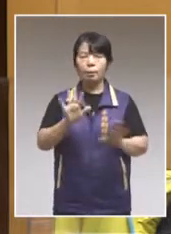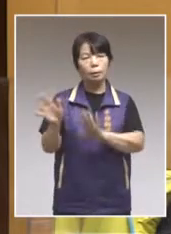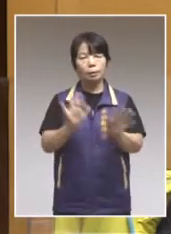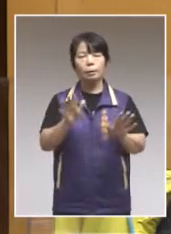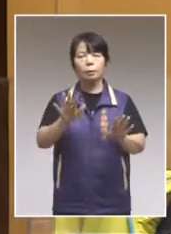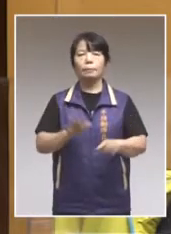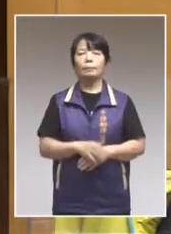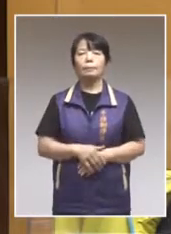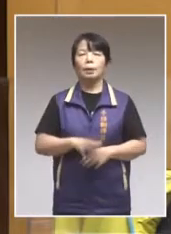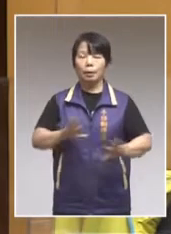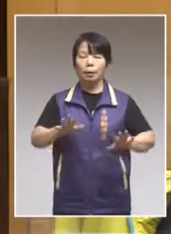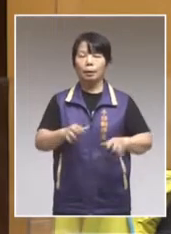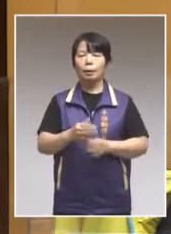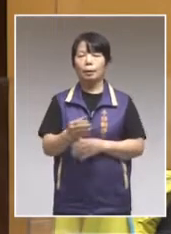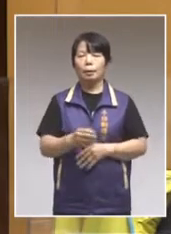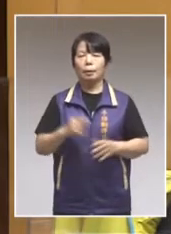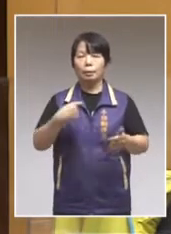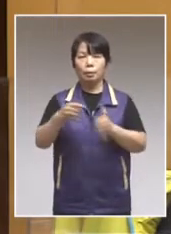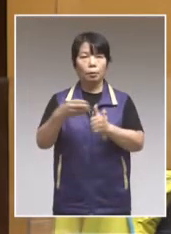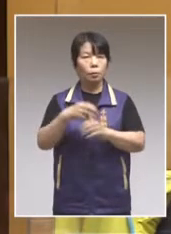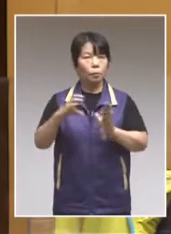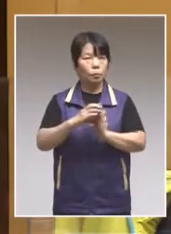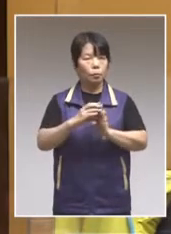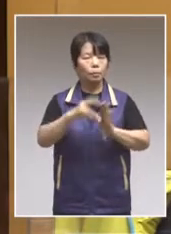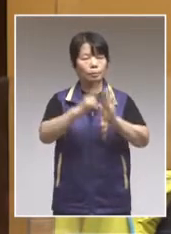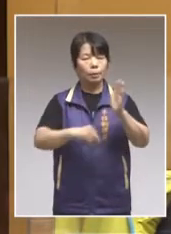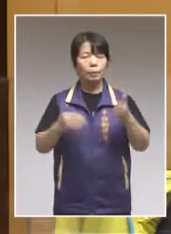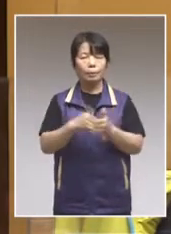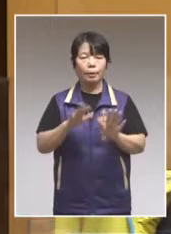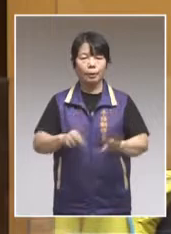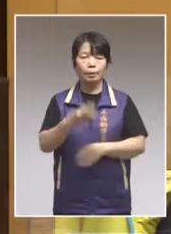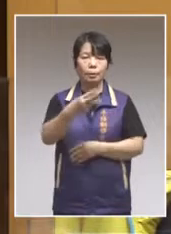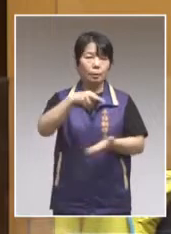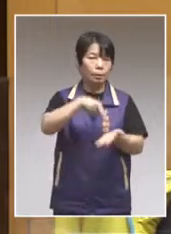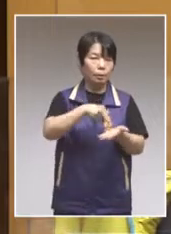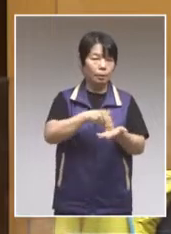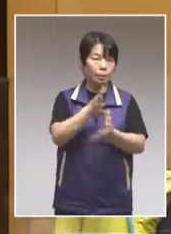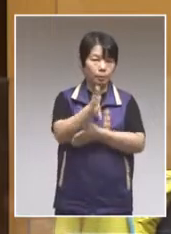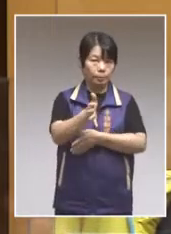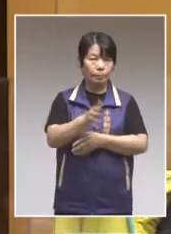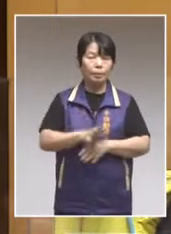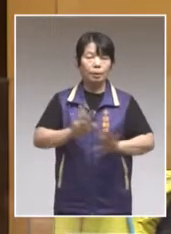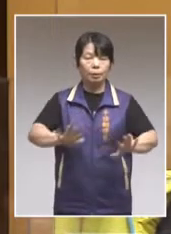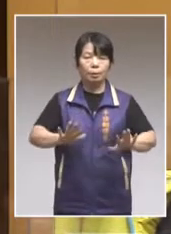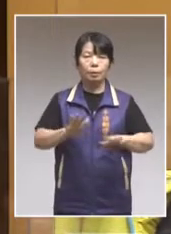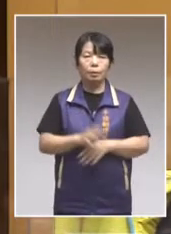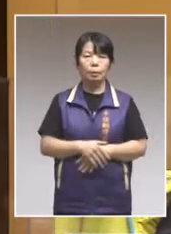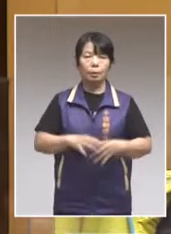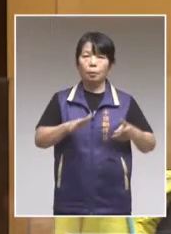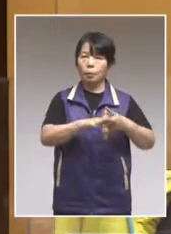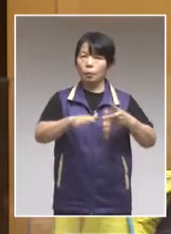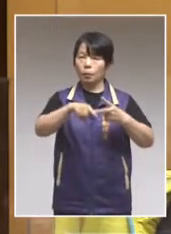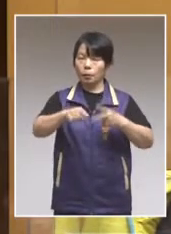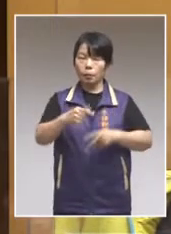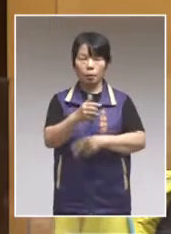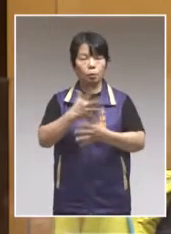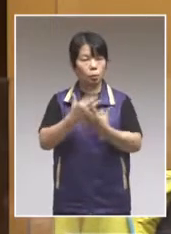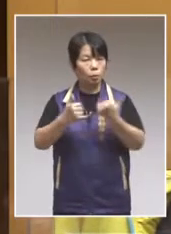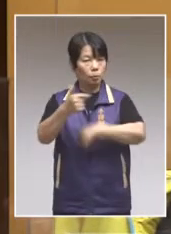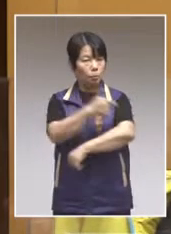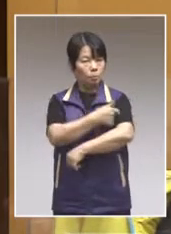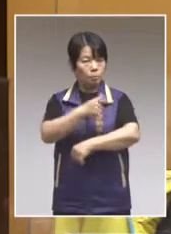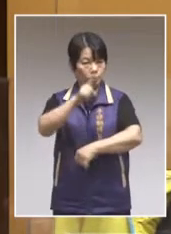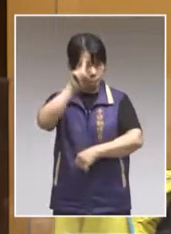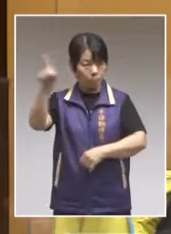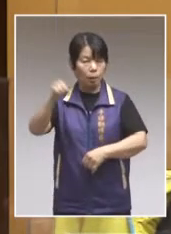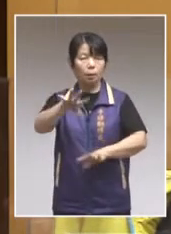一个说明哈。那么胜利想要提问哈，大概第一个今天的国小学童施打第一天那有些